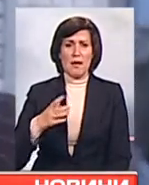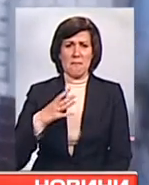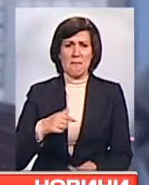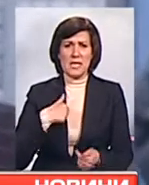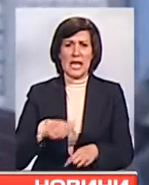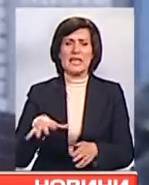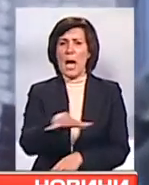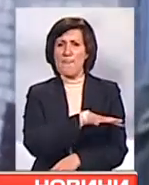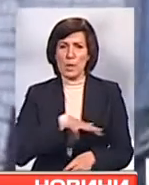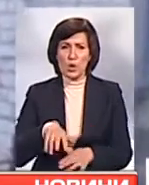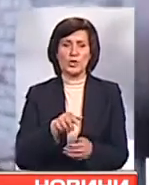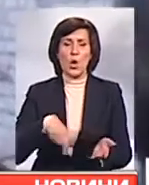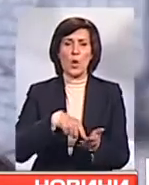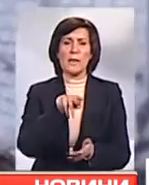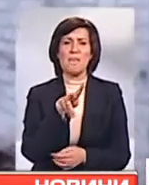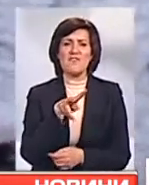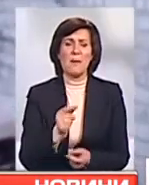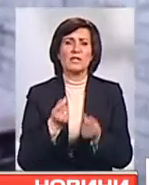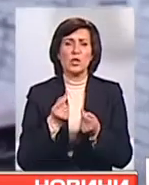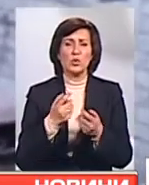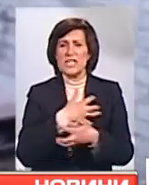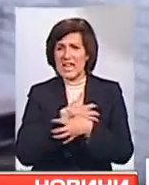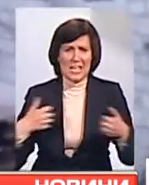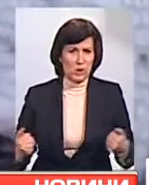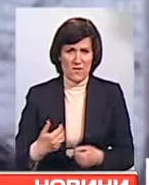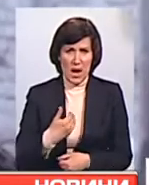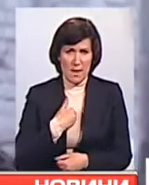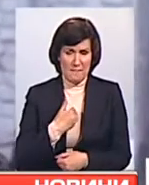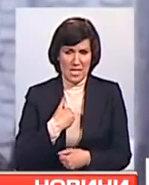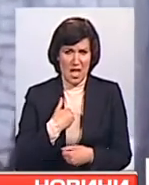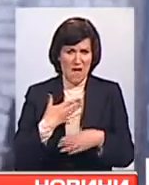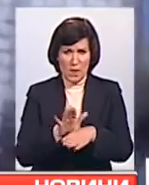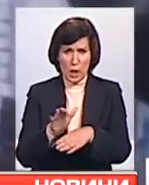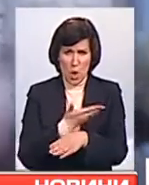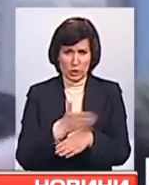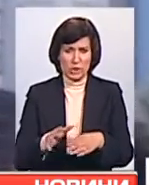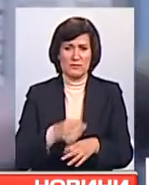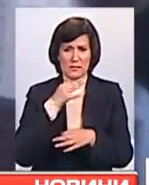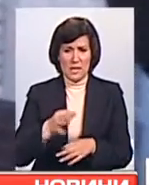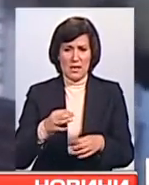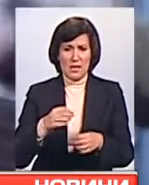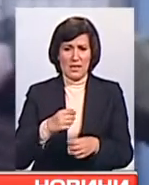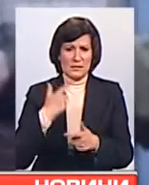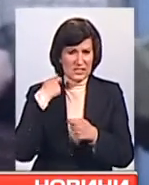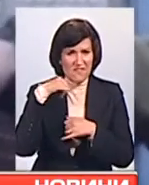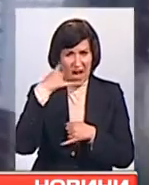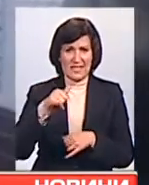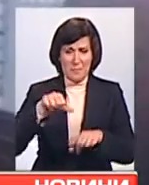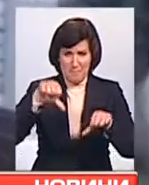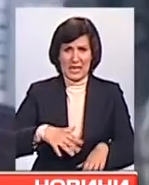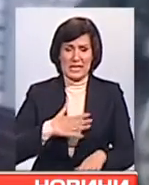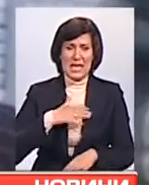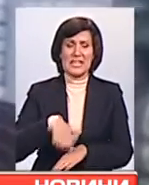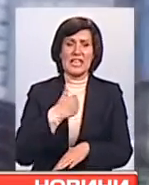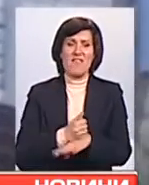жінки на площаді міста Первомайська. Чуть не розорвали мене в клочья. І сказали, дзвони при нас главі республіки.